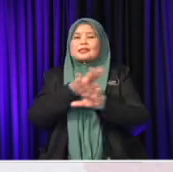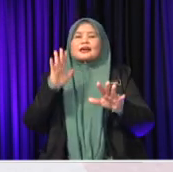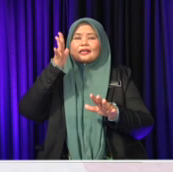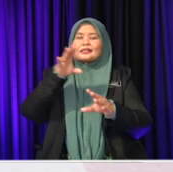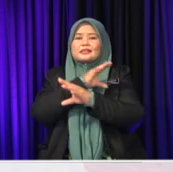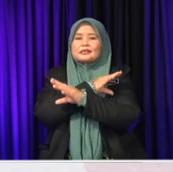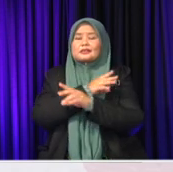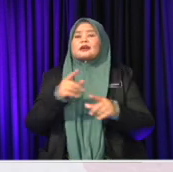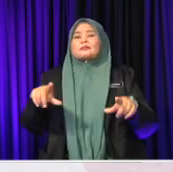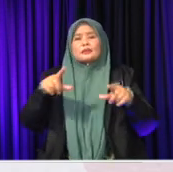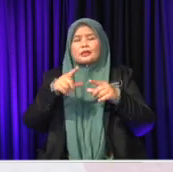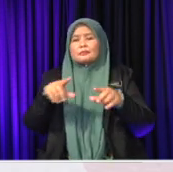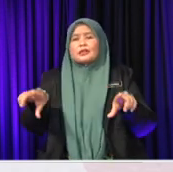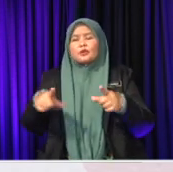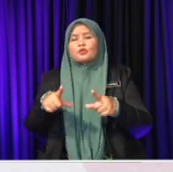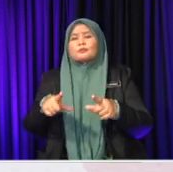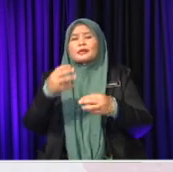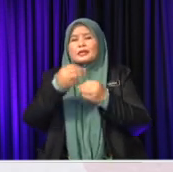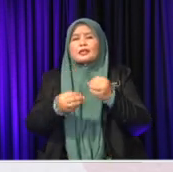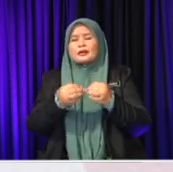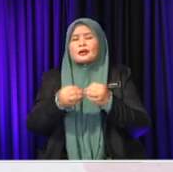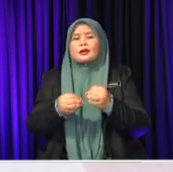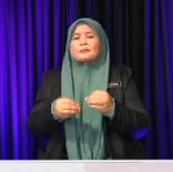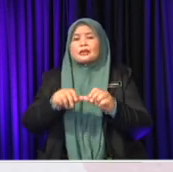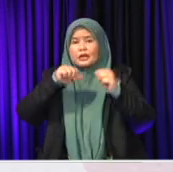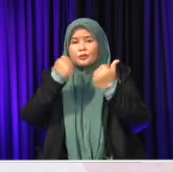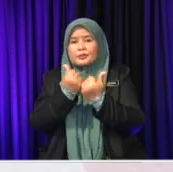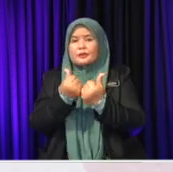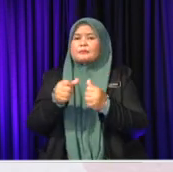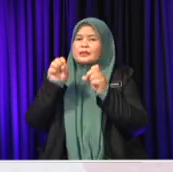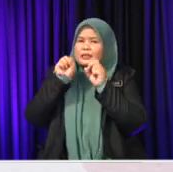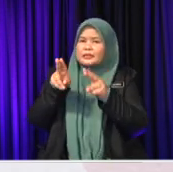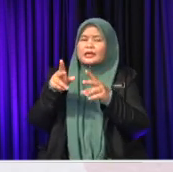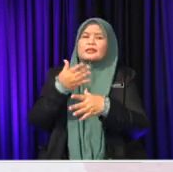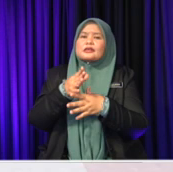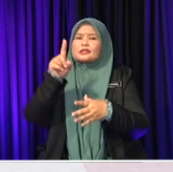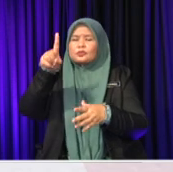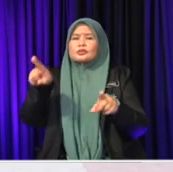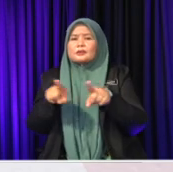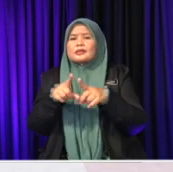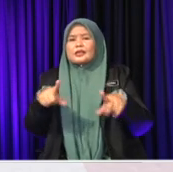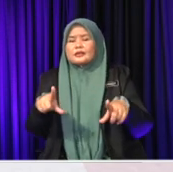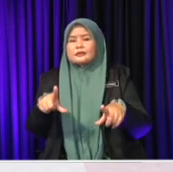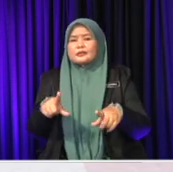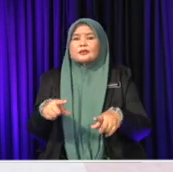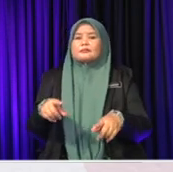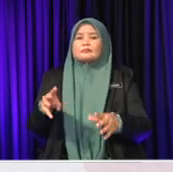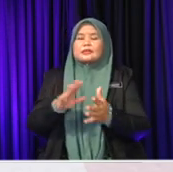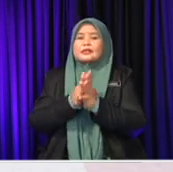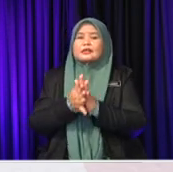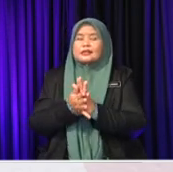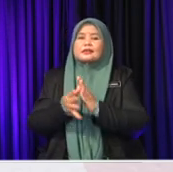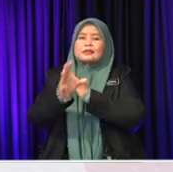berlaku masalah perkawinan menghina dan mempersenda atau satu sama lain sekaligus menjadikan negara kita